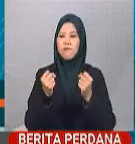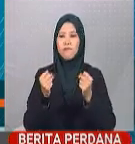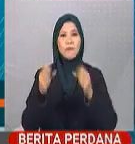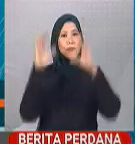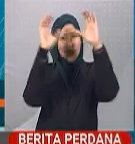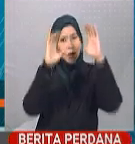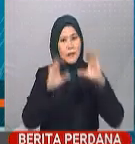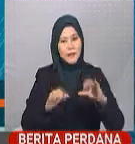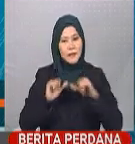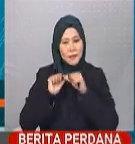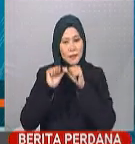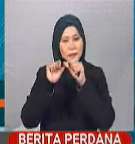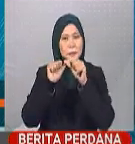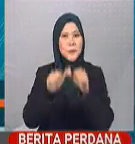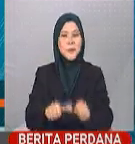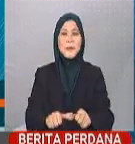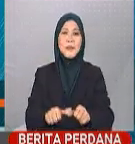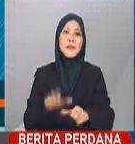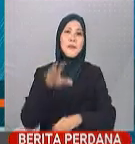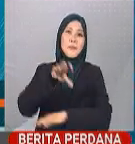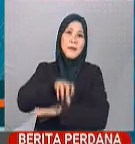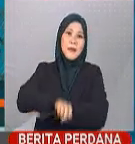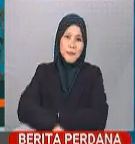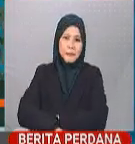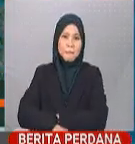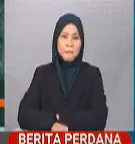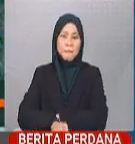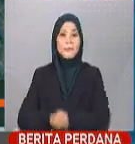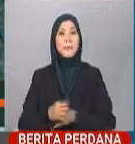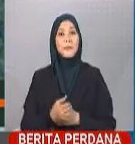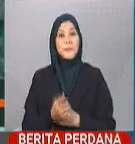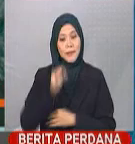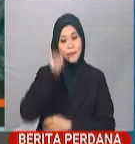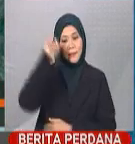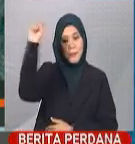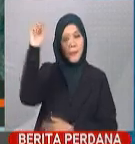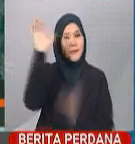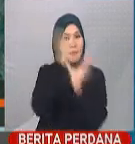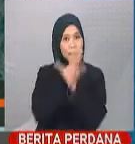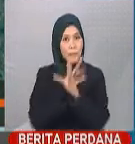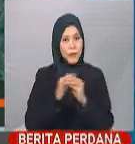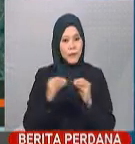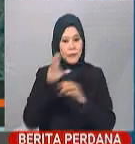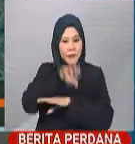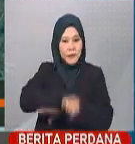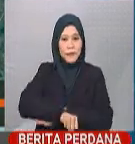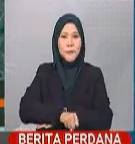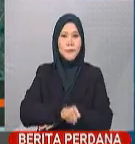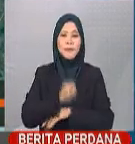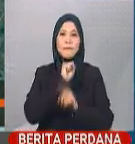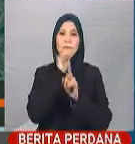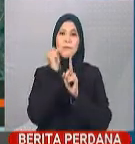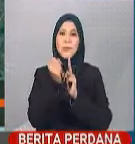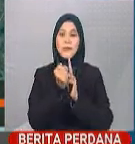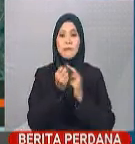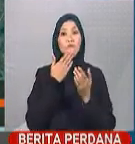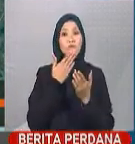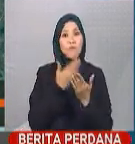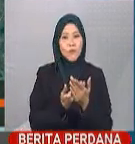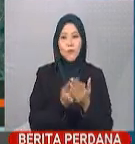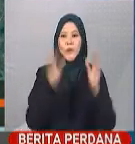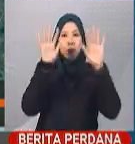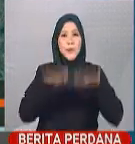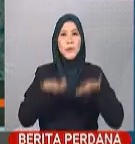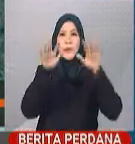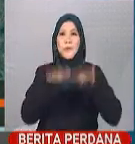dijangkakan akan berterusan sehingga ke lewat malam nanti. Untuk Negeri Sabah dan Sarawak pada malam ini, keadaan adalah baik dan tiada